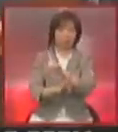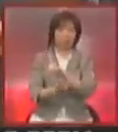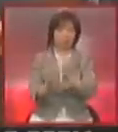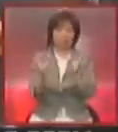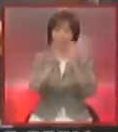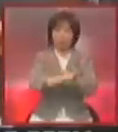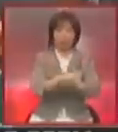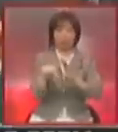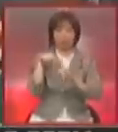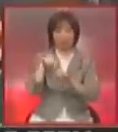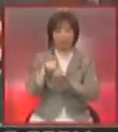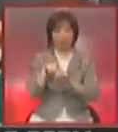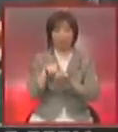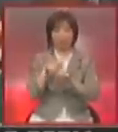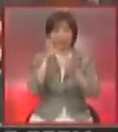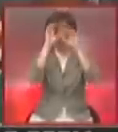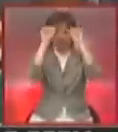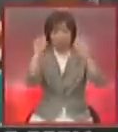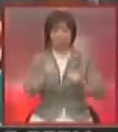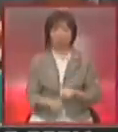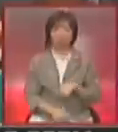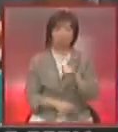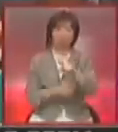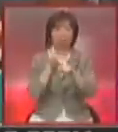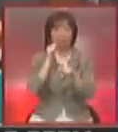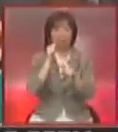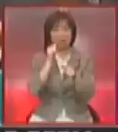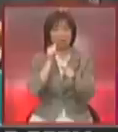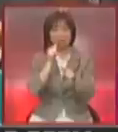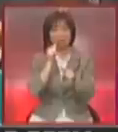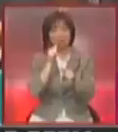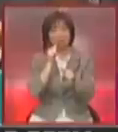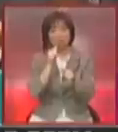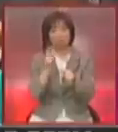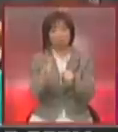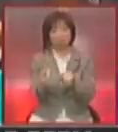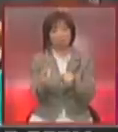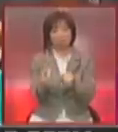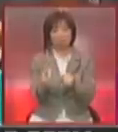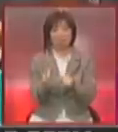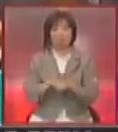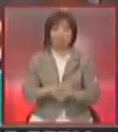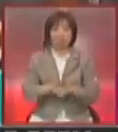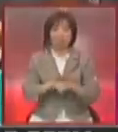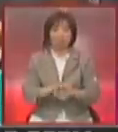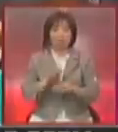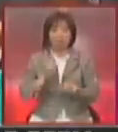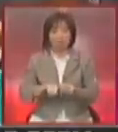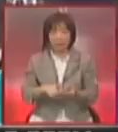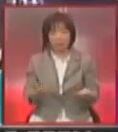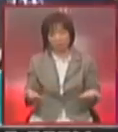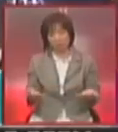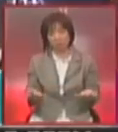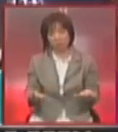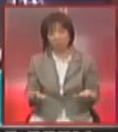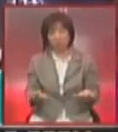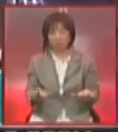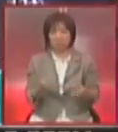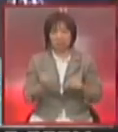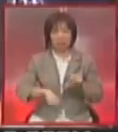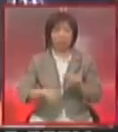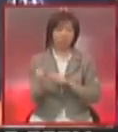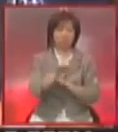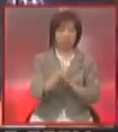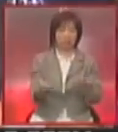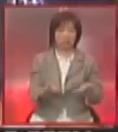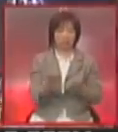Honor. She of course was very stressed about the circumstances. Pahirapan din ang hinga